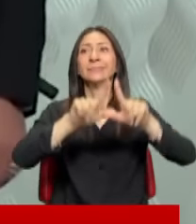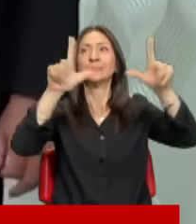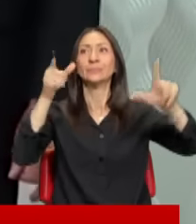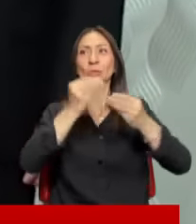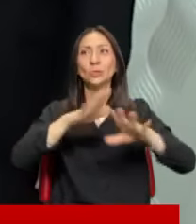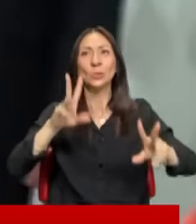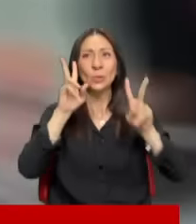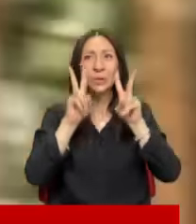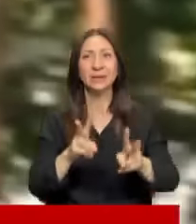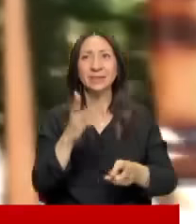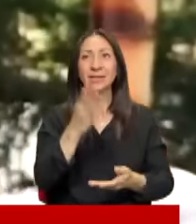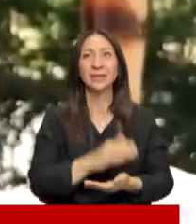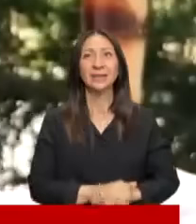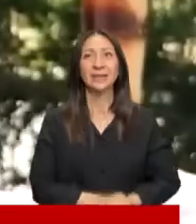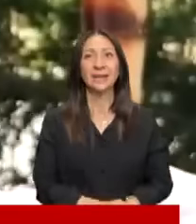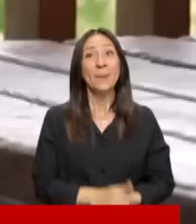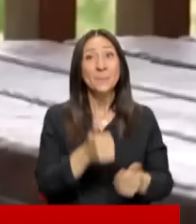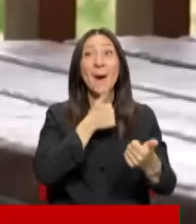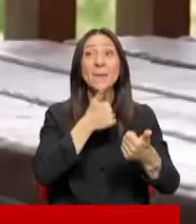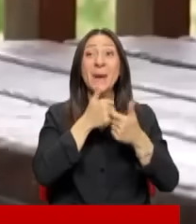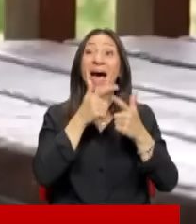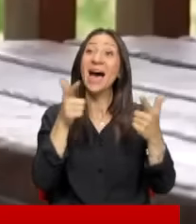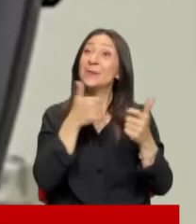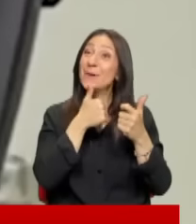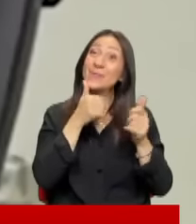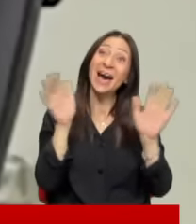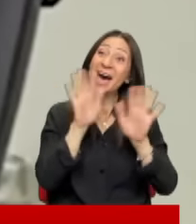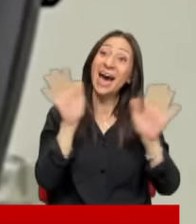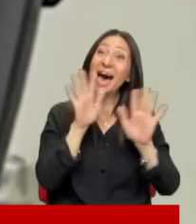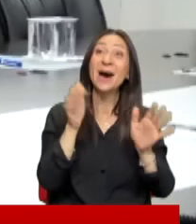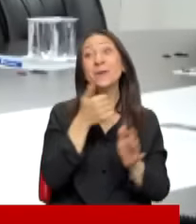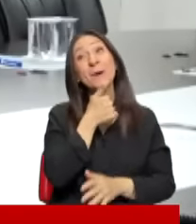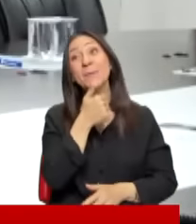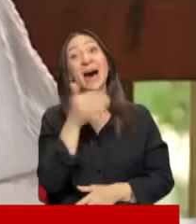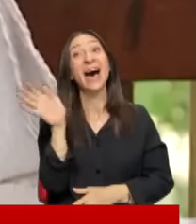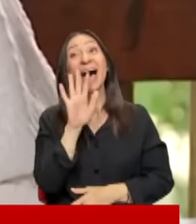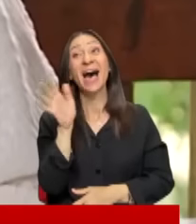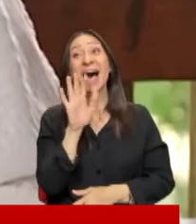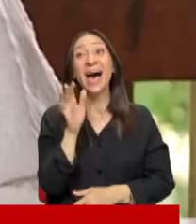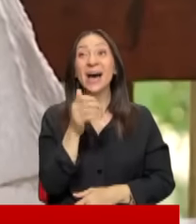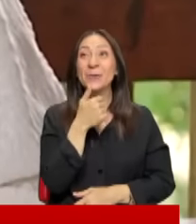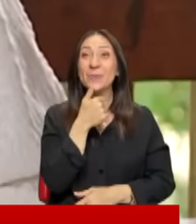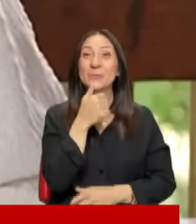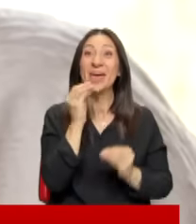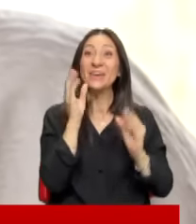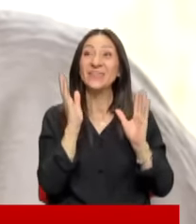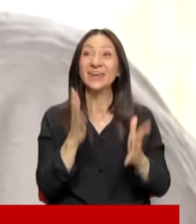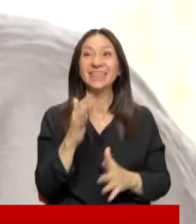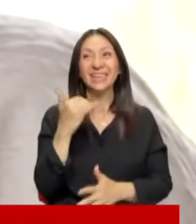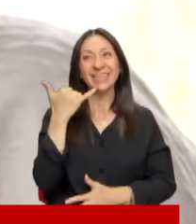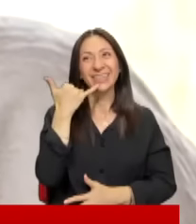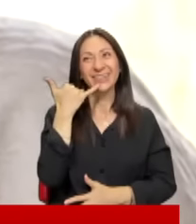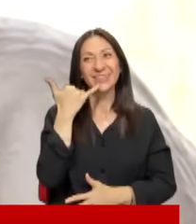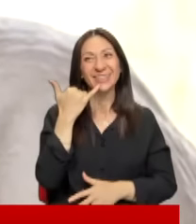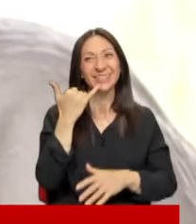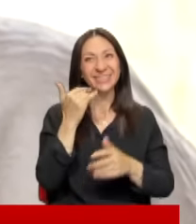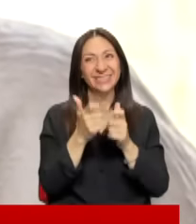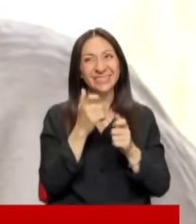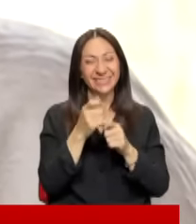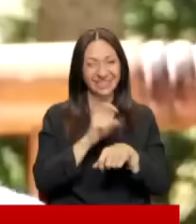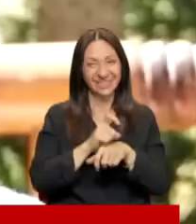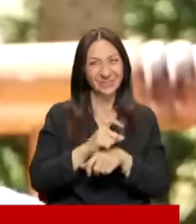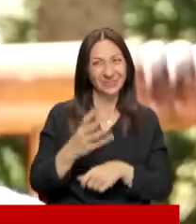çocuklarını gördüler. Baba! Baba! Baba! Babam en çok telefonda fazla vakit